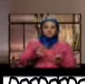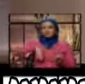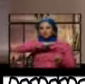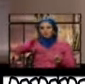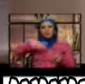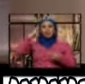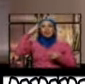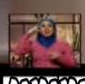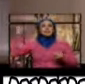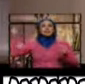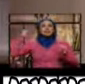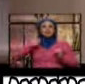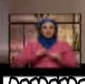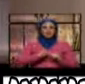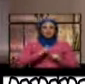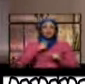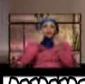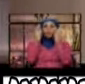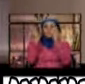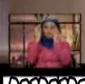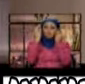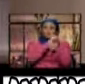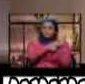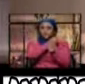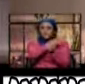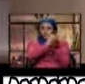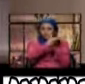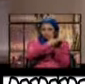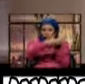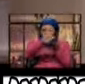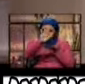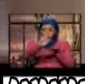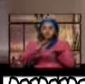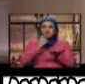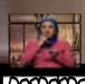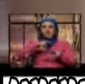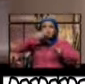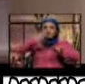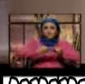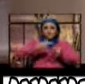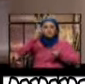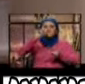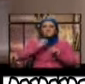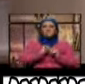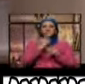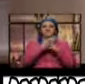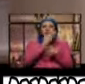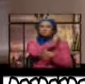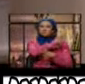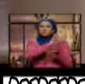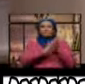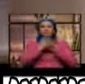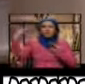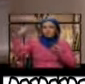ما هو اللي بيذكرهم هو اللي ينسيهم. فيجي يوم القيامة ما حدش يشهد عليه إلا من؟ إلا الذي غفر له.